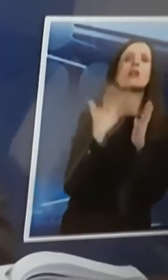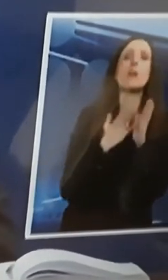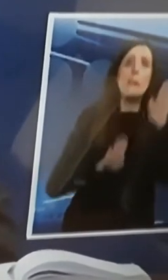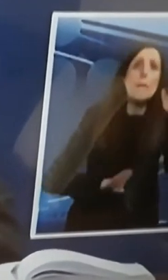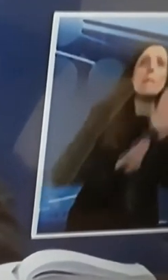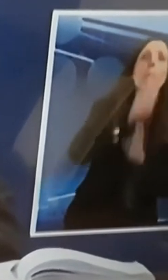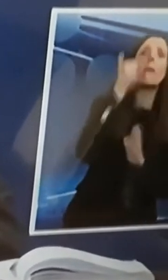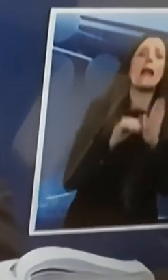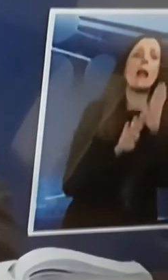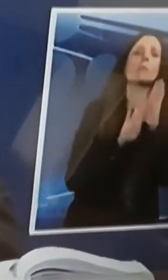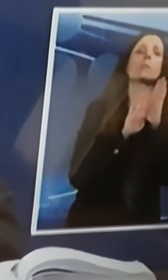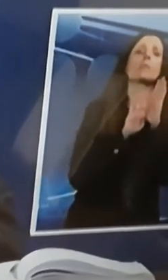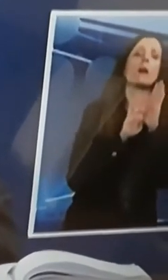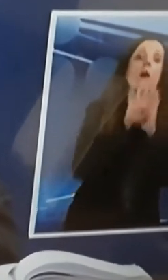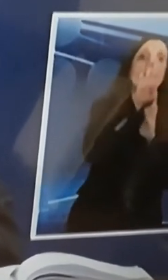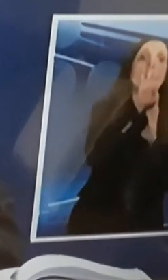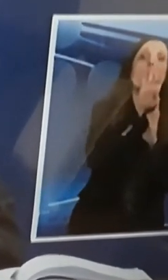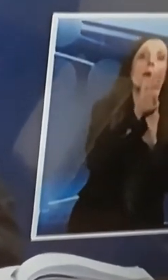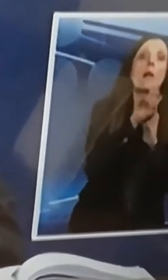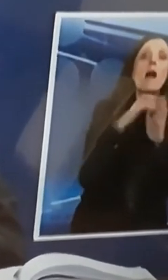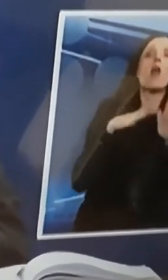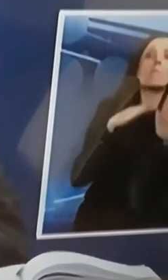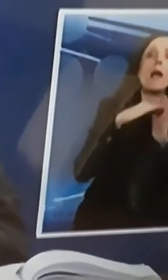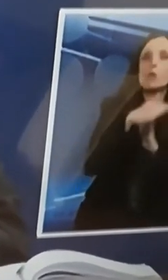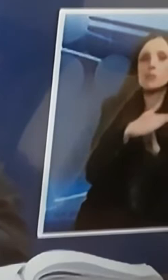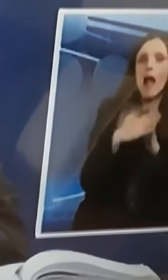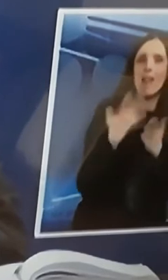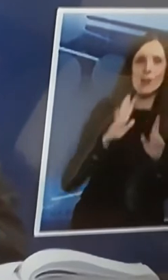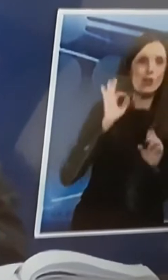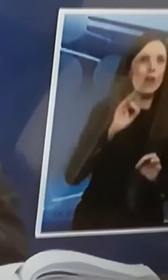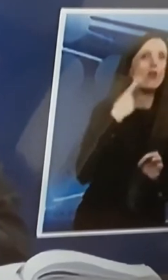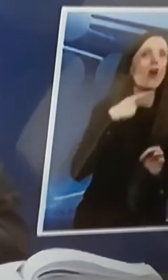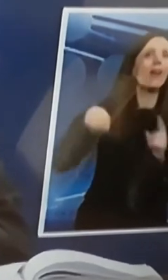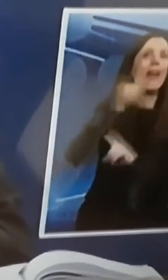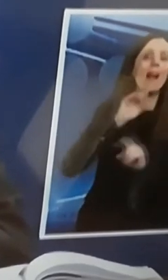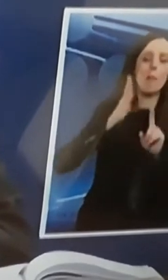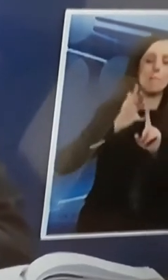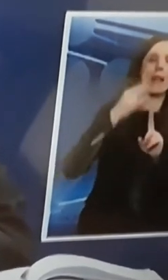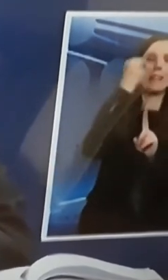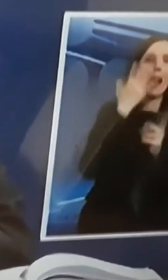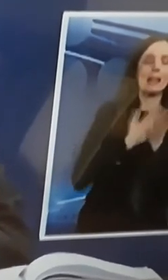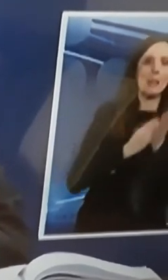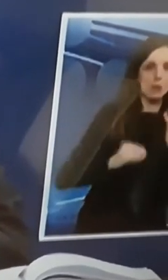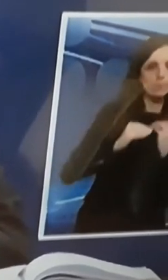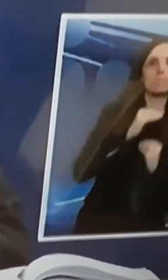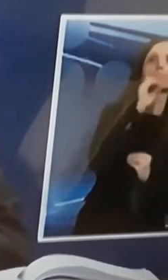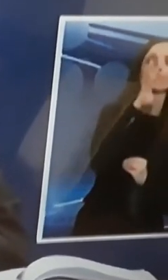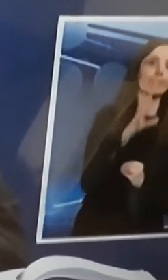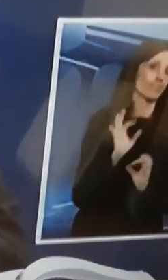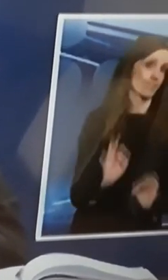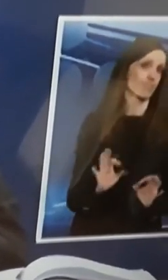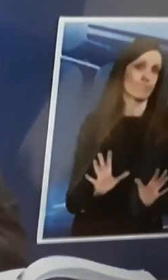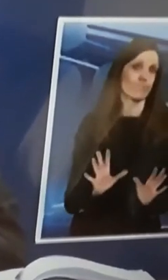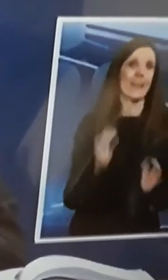svakom slučaju peta nedelja se jasno najavila. Sada je već pitanje zaista